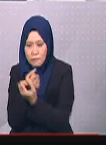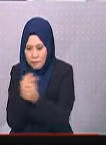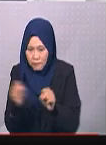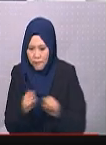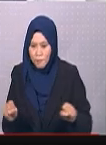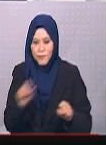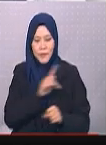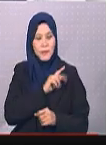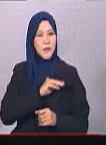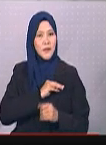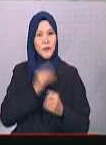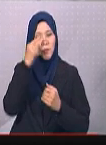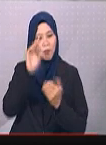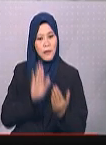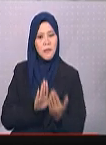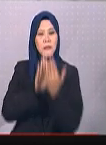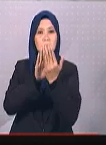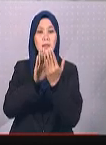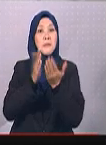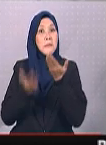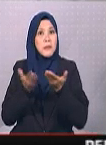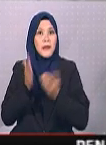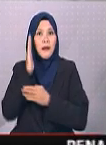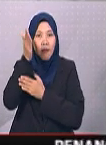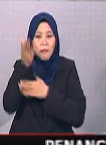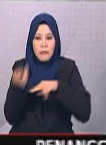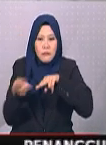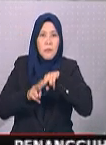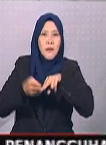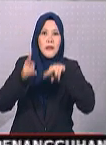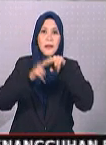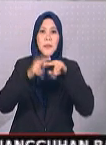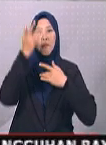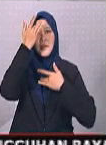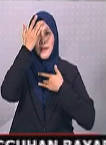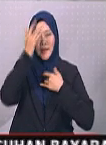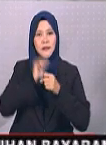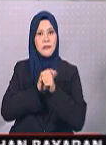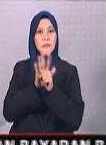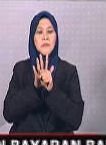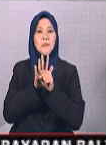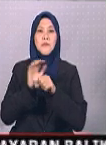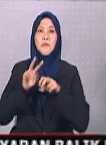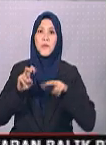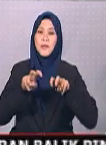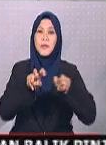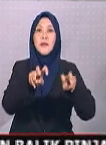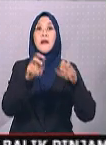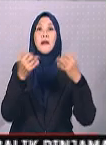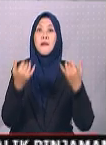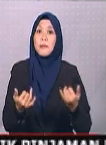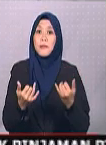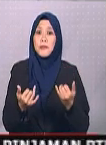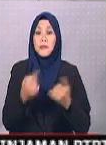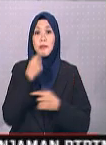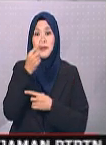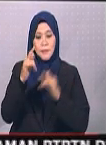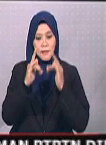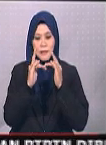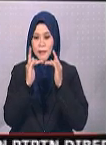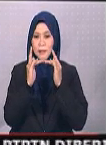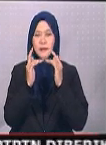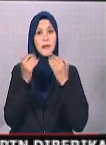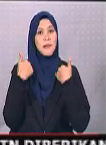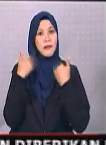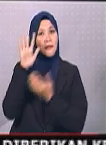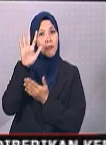kesiapsiagaan kementerian dalam menghadapi kemungkinan peningkatan jumlah pesakit COVID-19. Pada masa ini, bilangan katil sedia ada ialah sebanyak